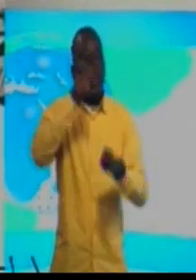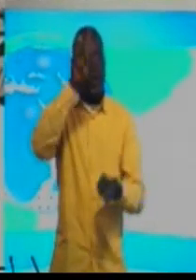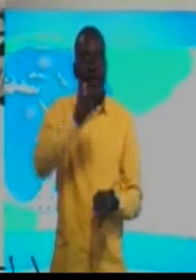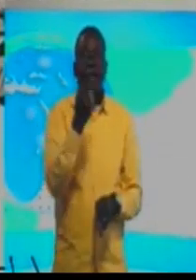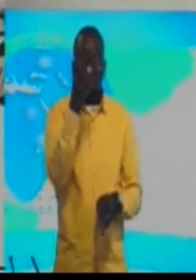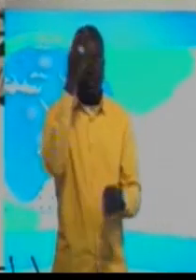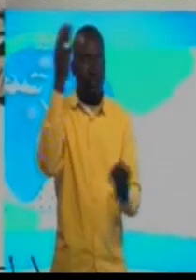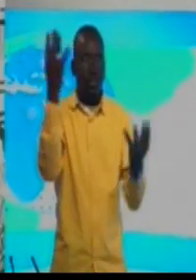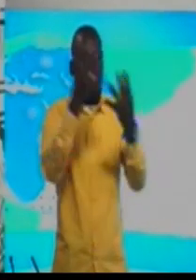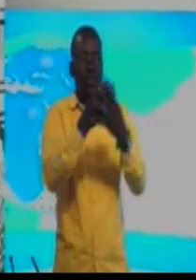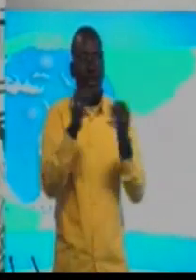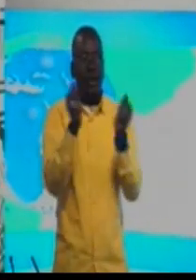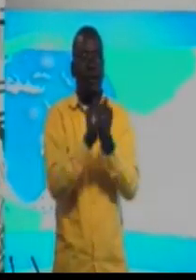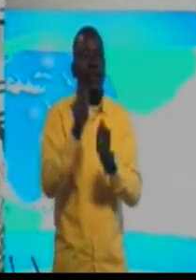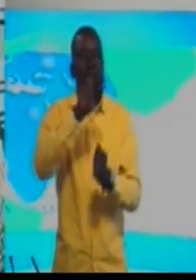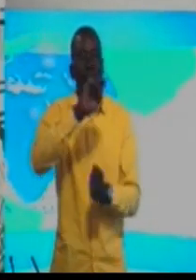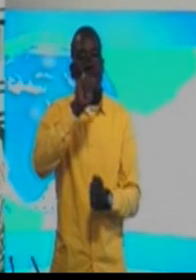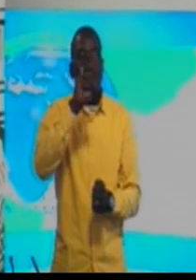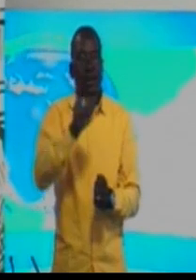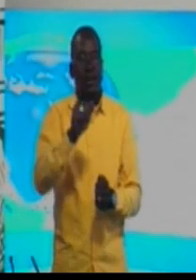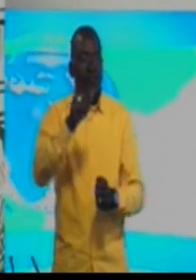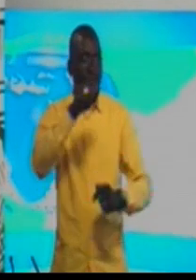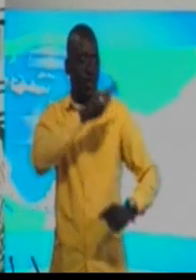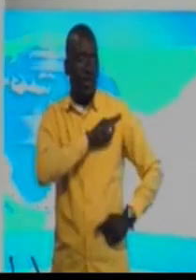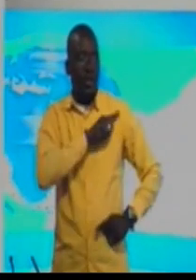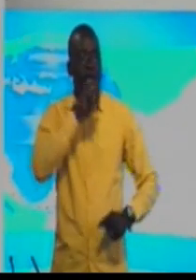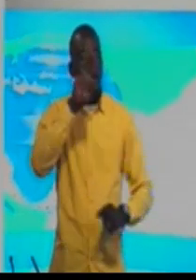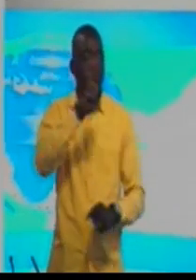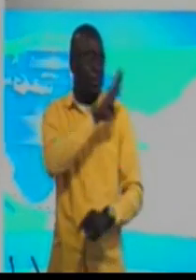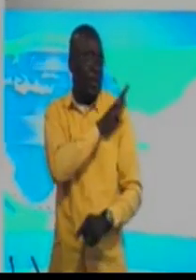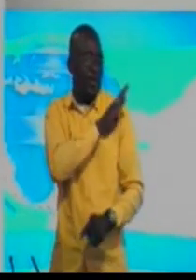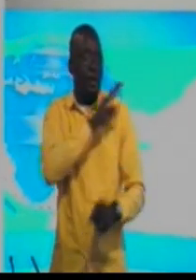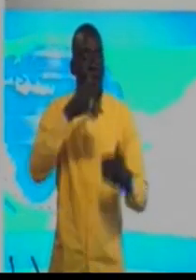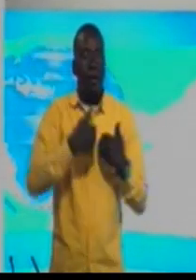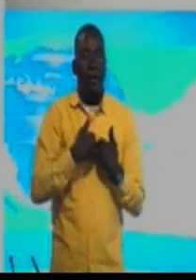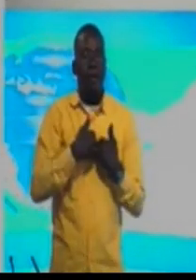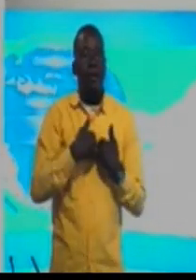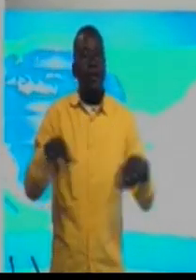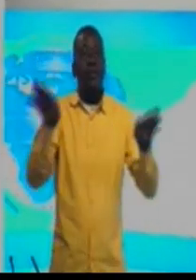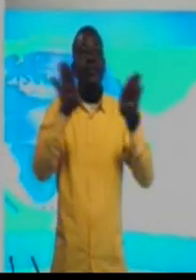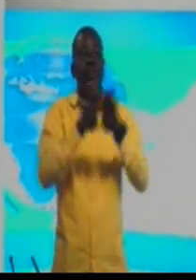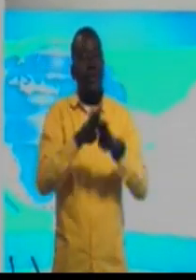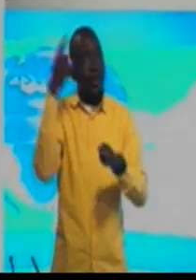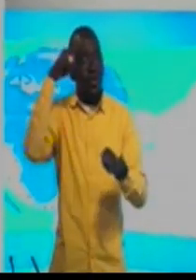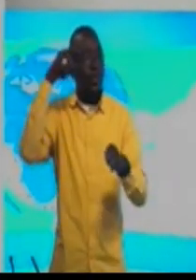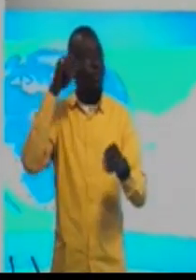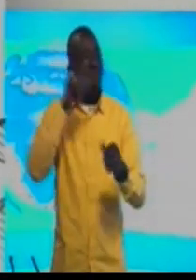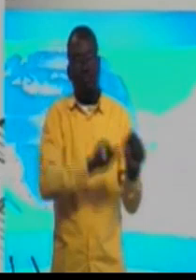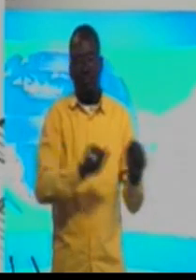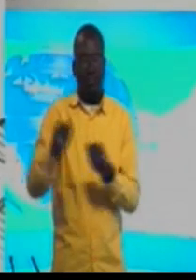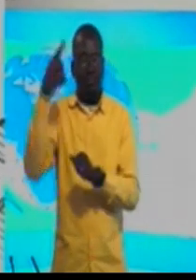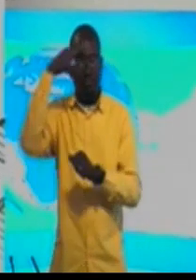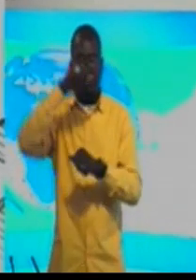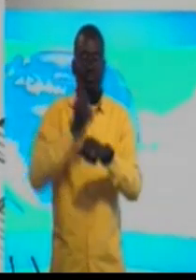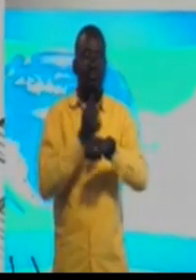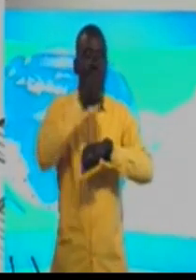ferme avec mandat de dépôt. Le général Djibril Bassolé, lui, écope d'une peine de prison ferme pour trahison. Plusieurs autres condamnations